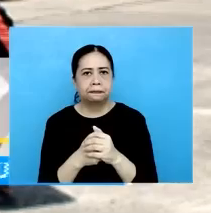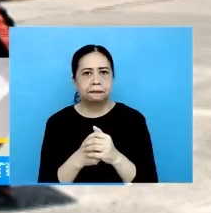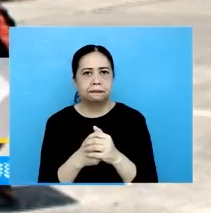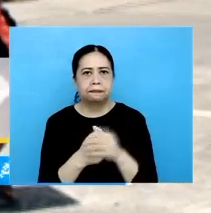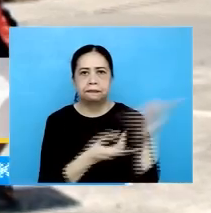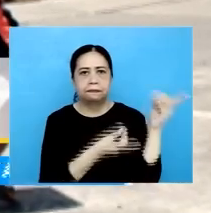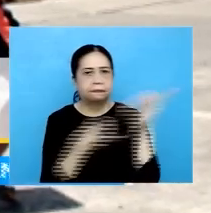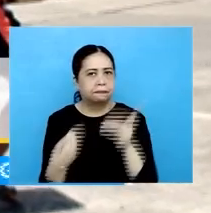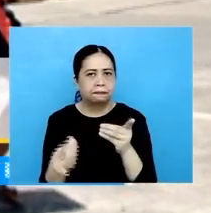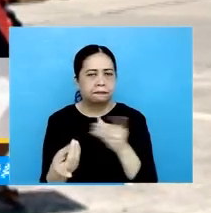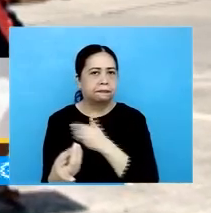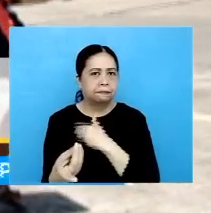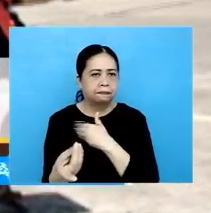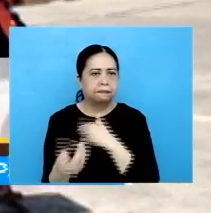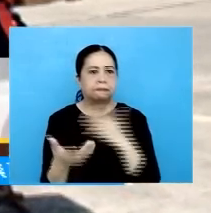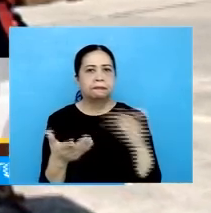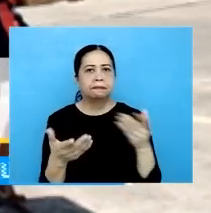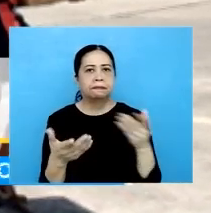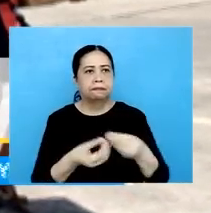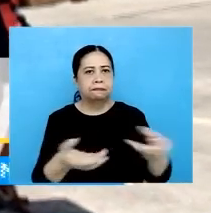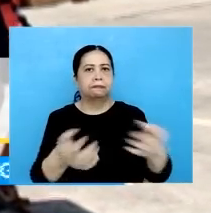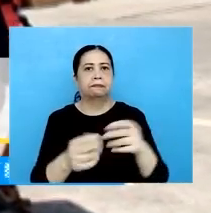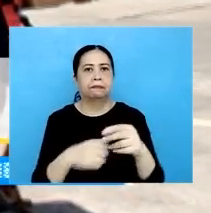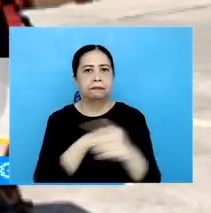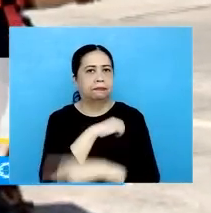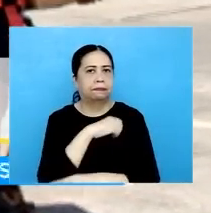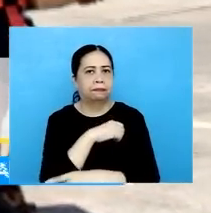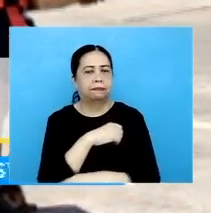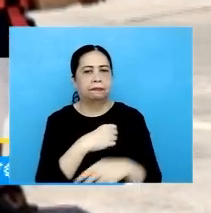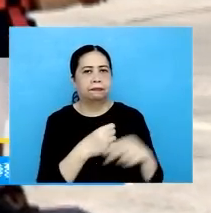nagdi-deliver sa probinsya.